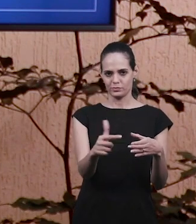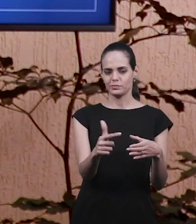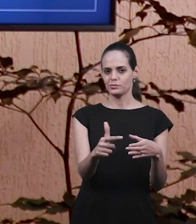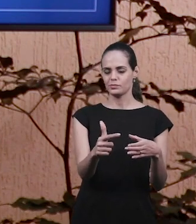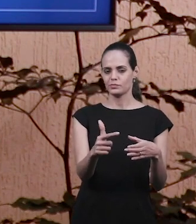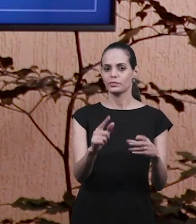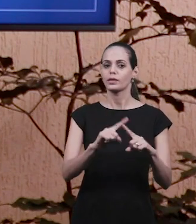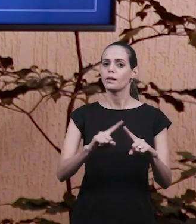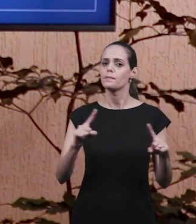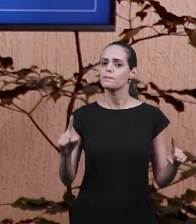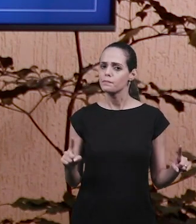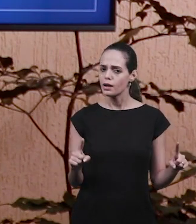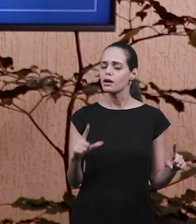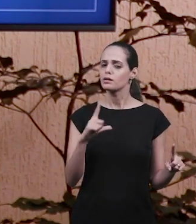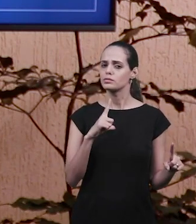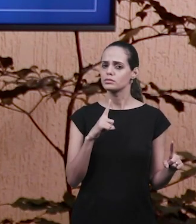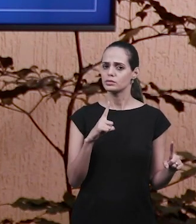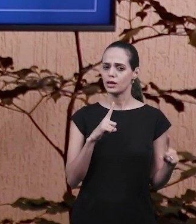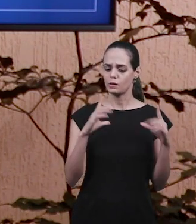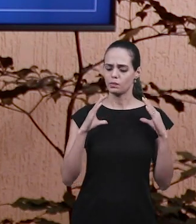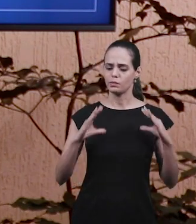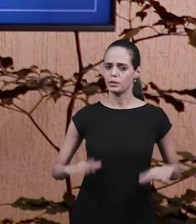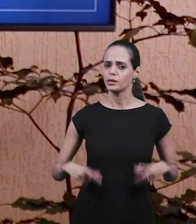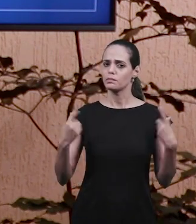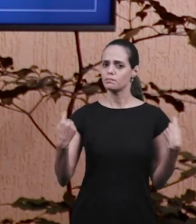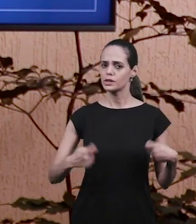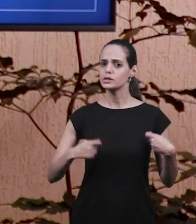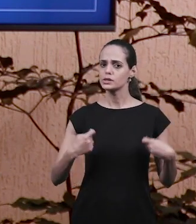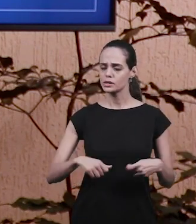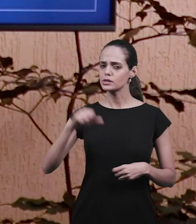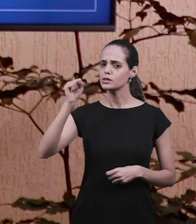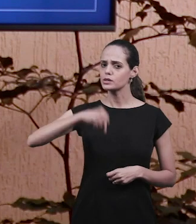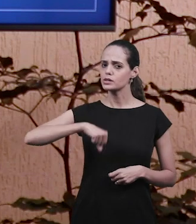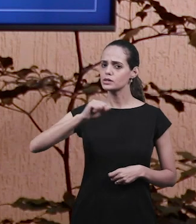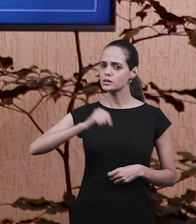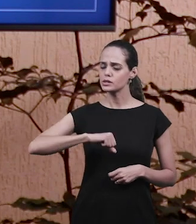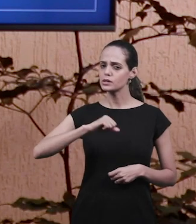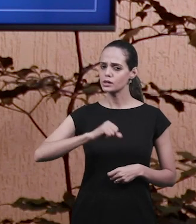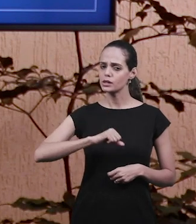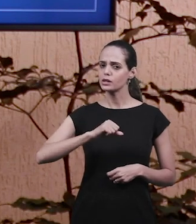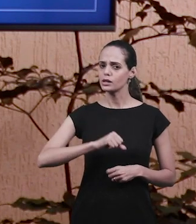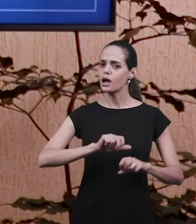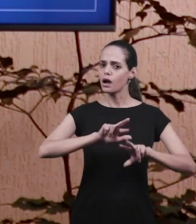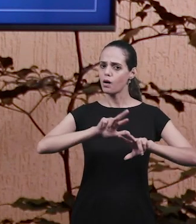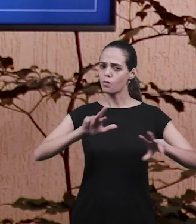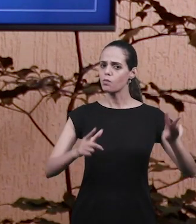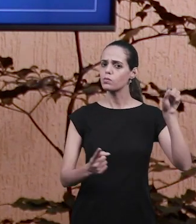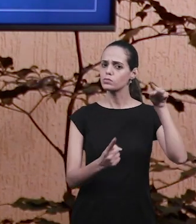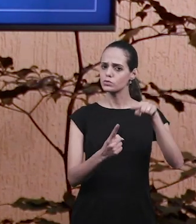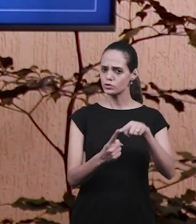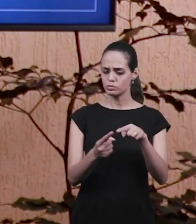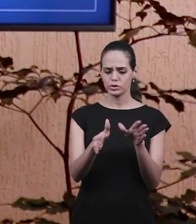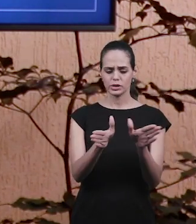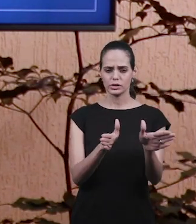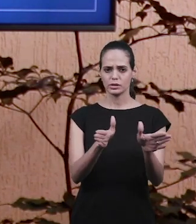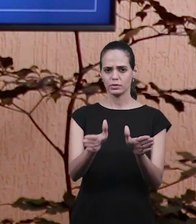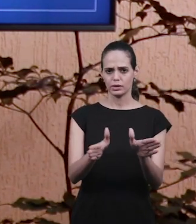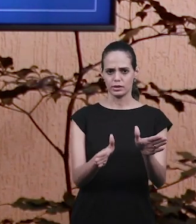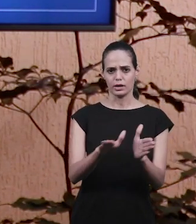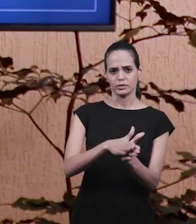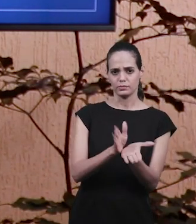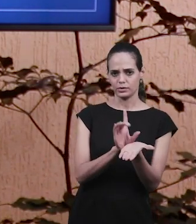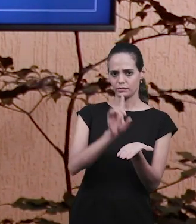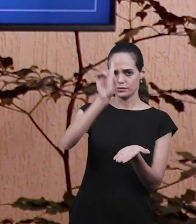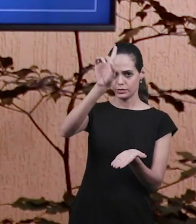mais qui a ces conditions spécifiques dont ils ont besoin d'un moyen d'accessibilité à la parole. Aujourd'hui, nous